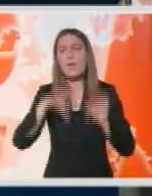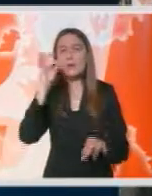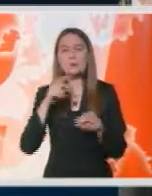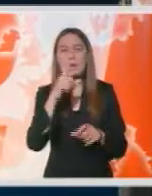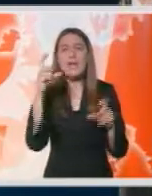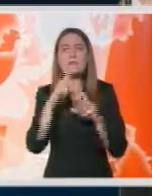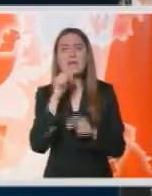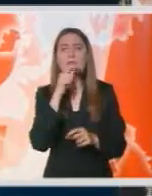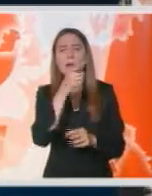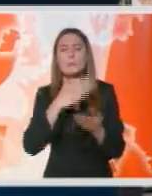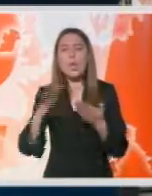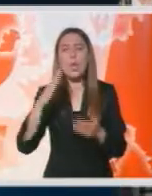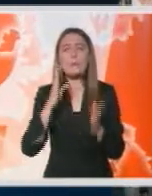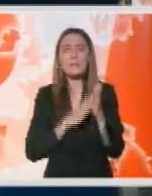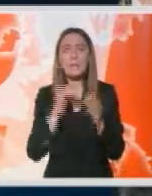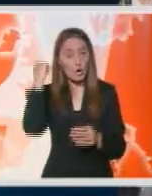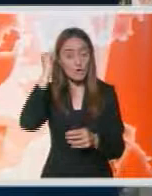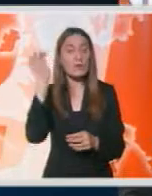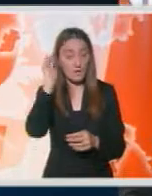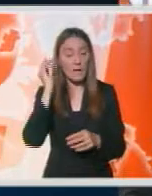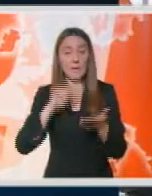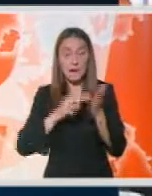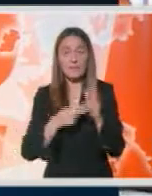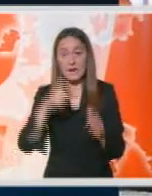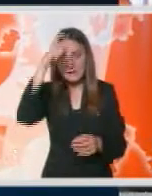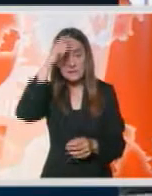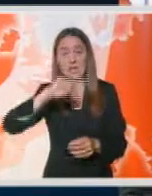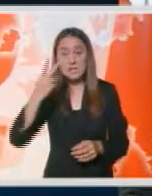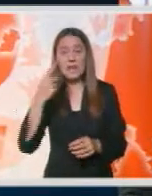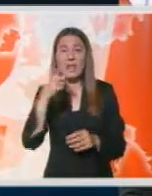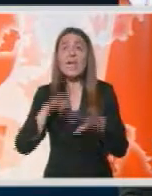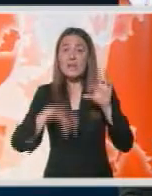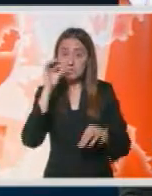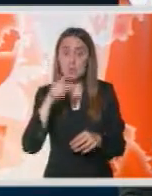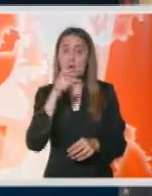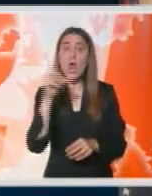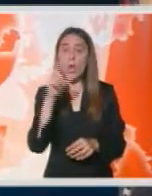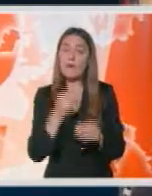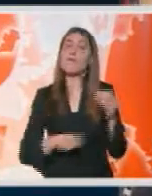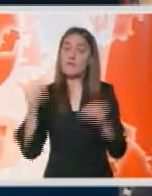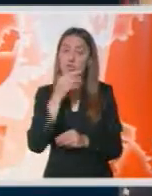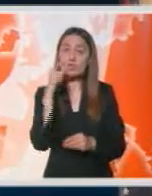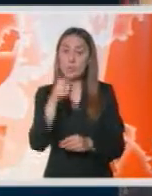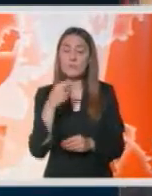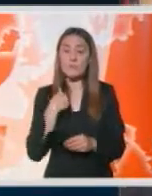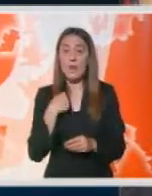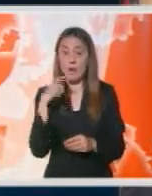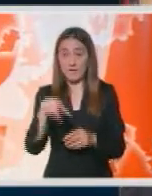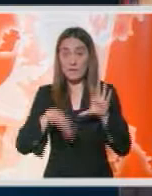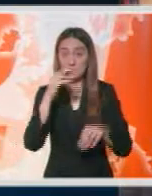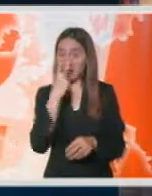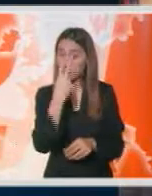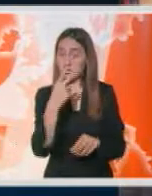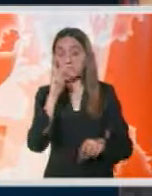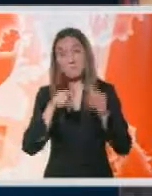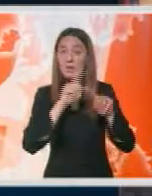dijelu Mitrovice planira i kosovska vlada. Stoga su za srpske stranke izbori u Mitrovici više nego lokalni. Pa ja ove izbore posmatram kao neku